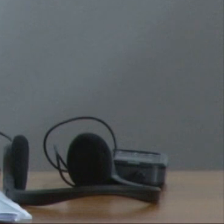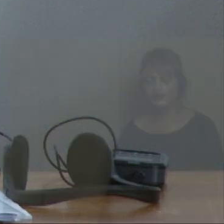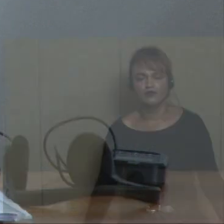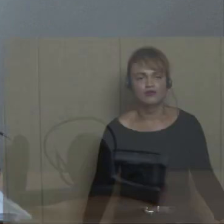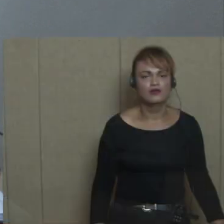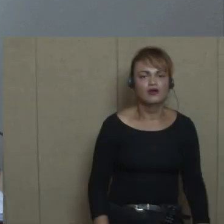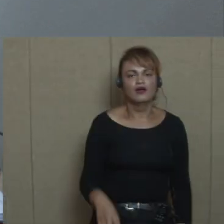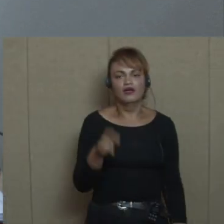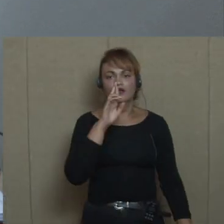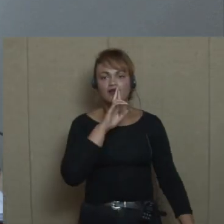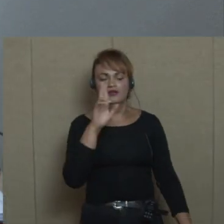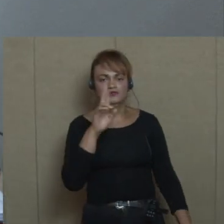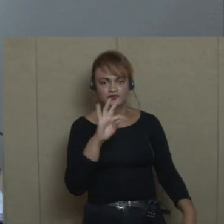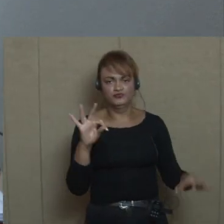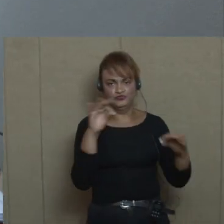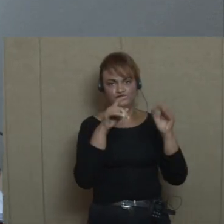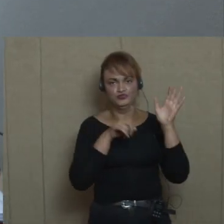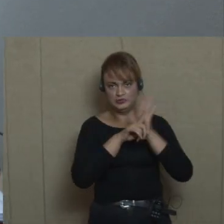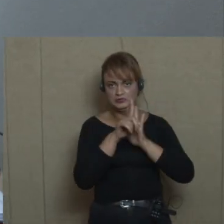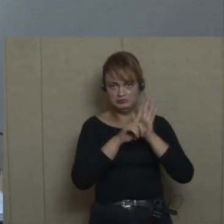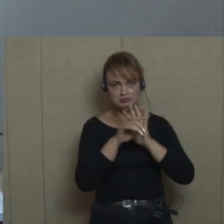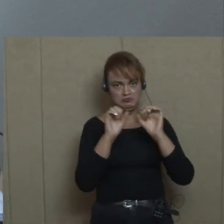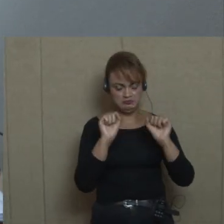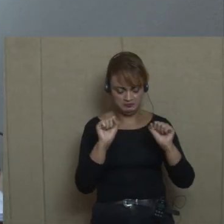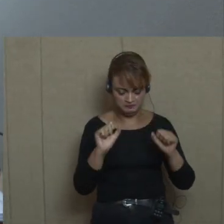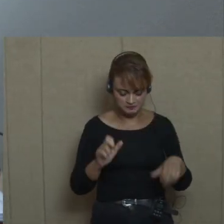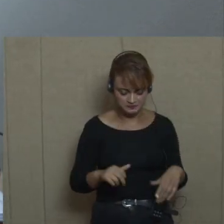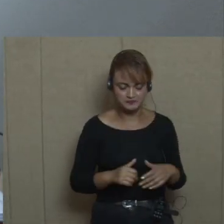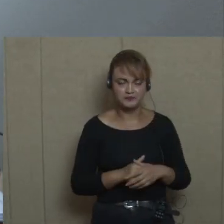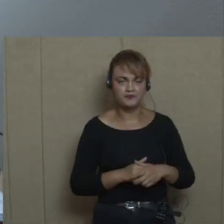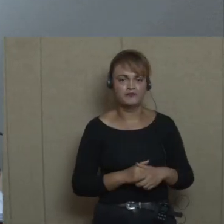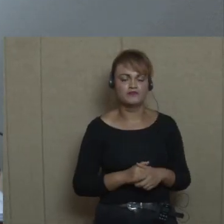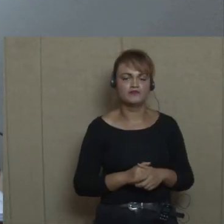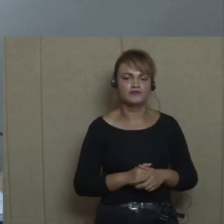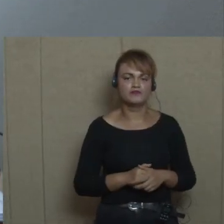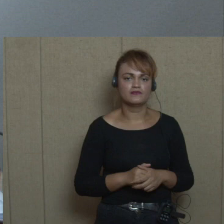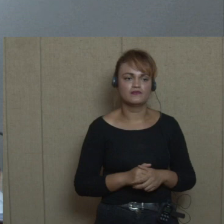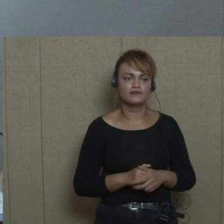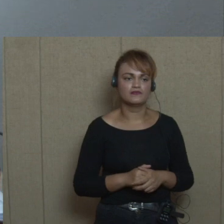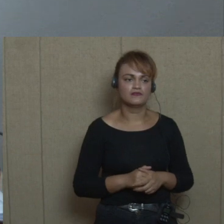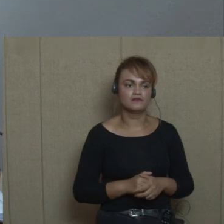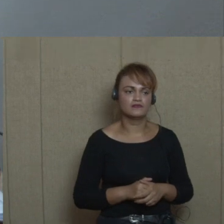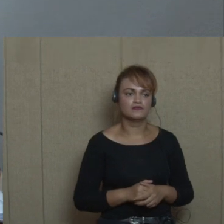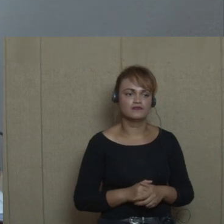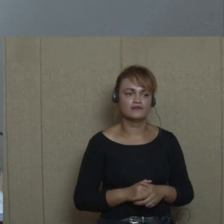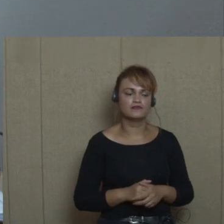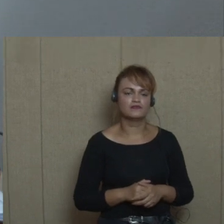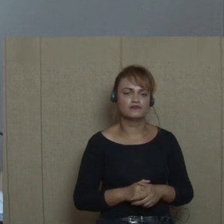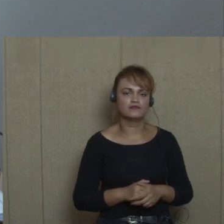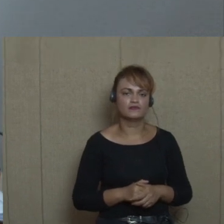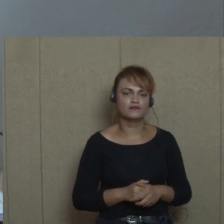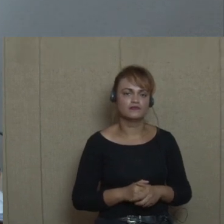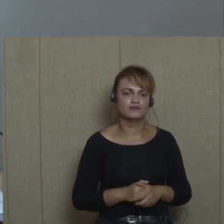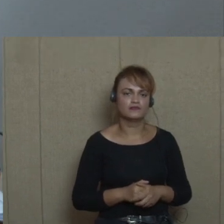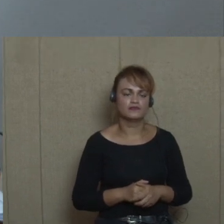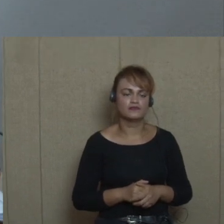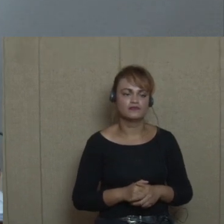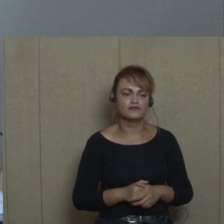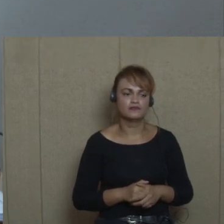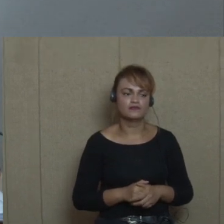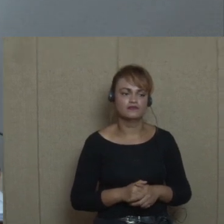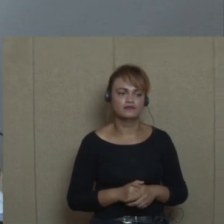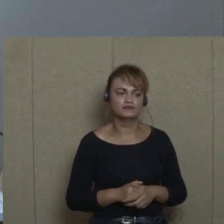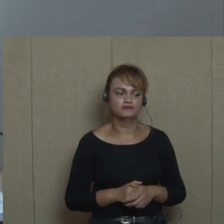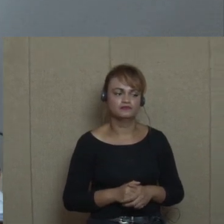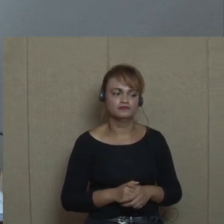Commission, with the former Minister of Defense of Germany, so coming from a big country, has